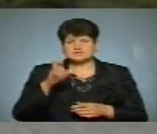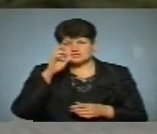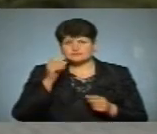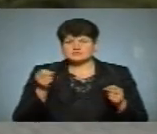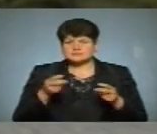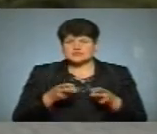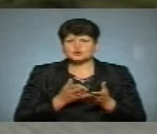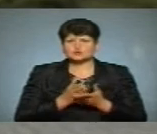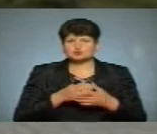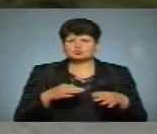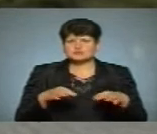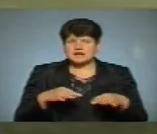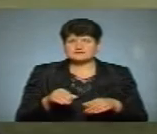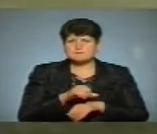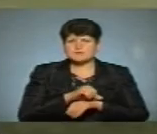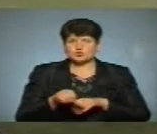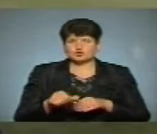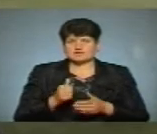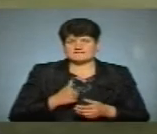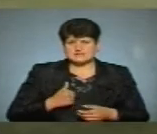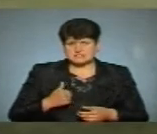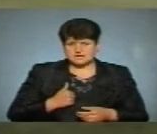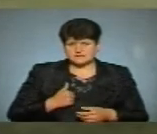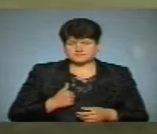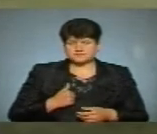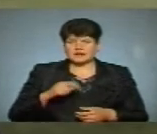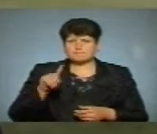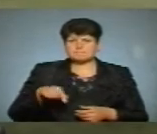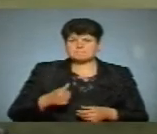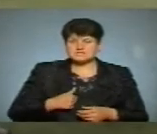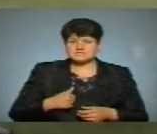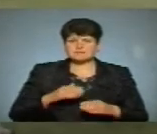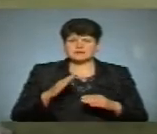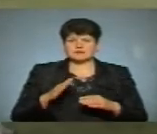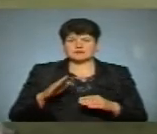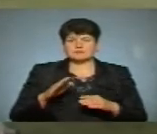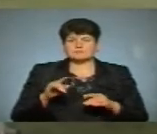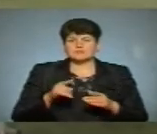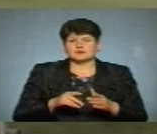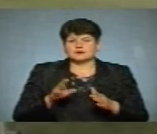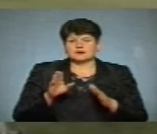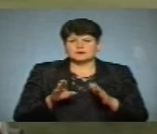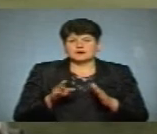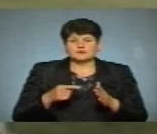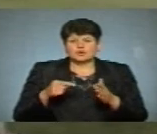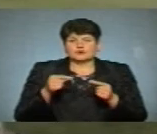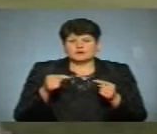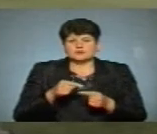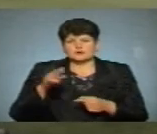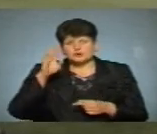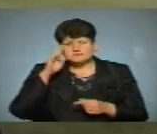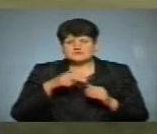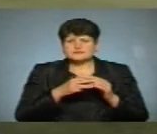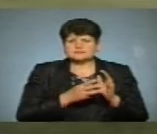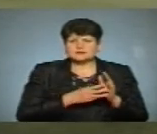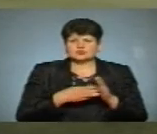службу транспорту та прикордонні війська. Призиву підлягають юнаки віком від 18 до 27 років, якщо в них немає